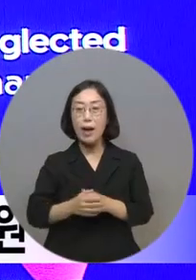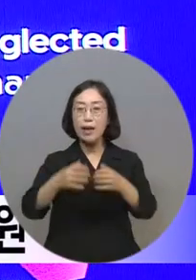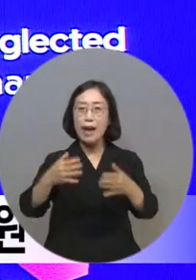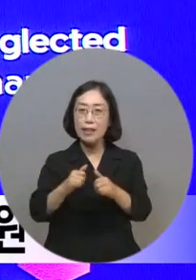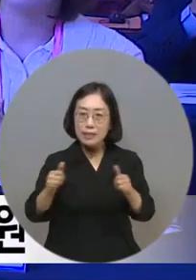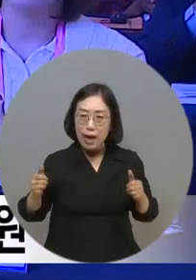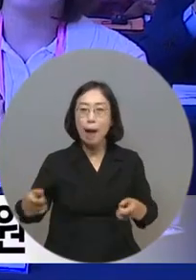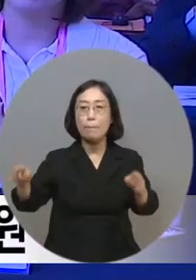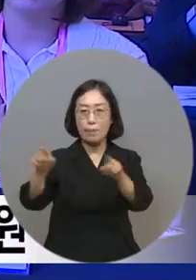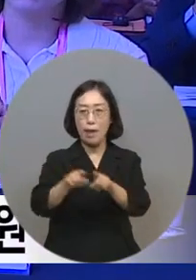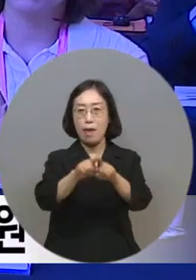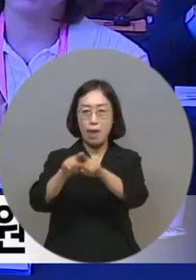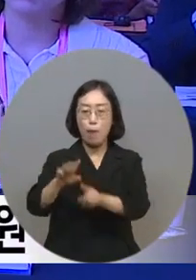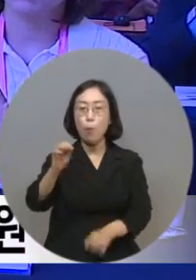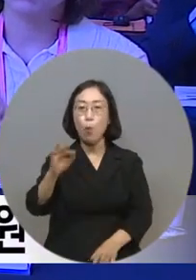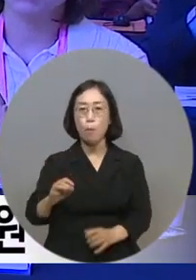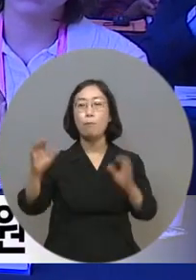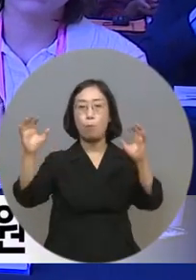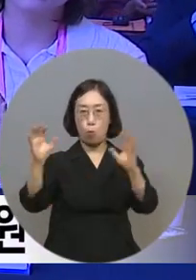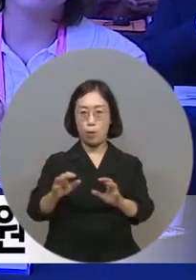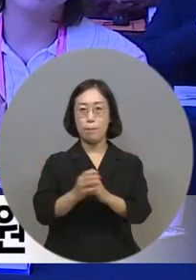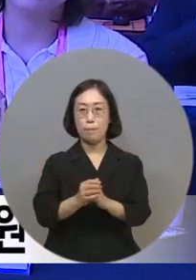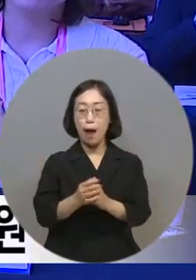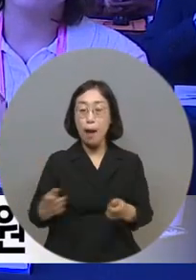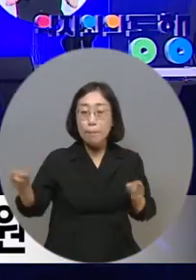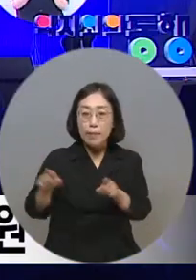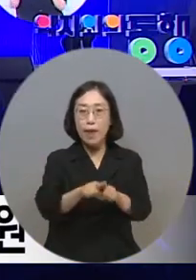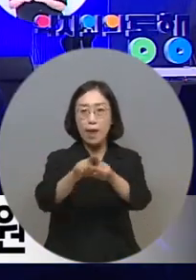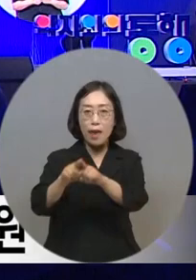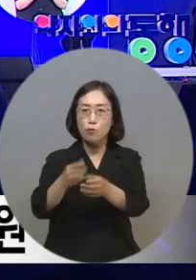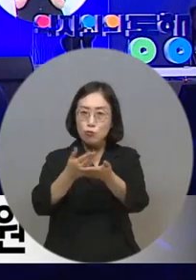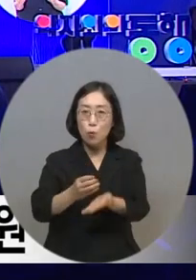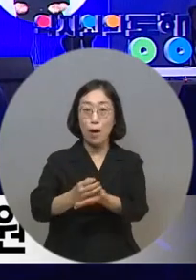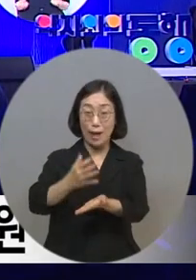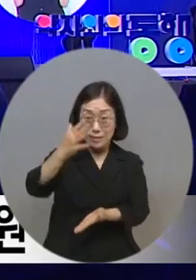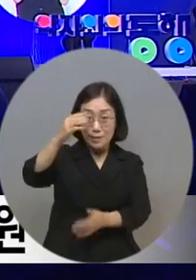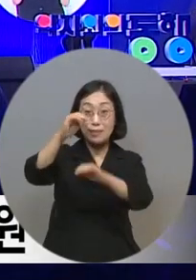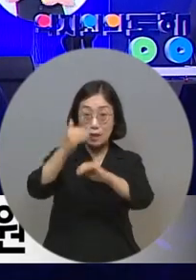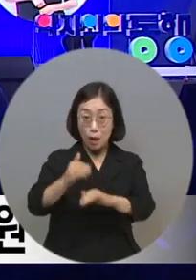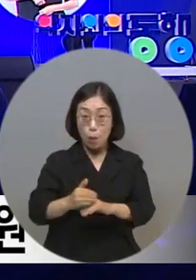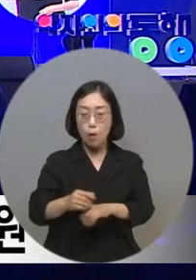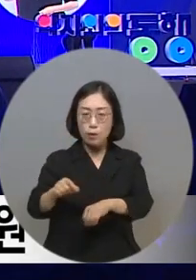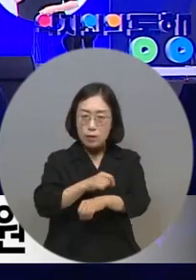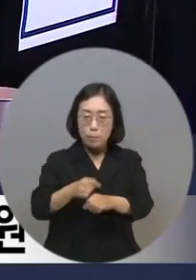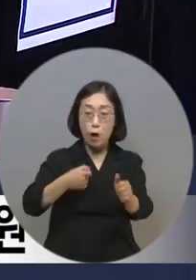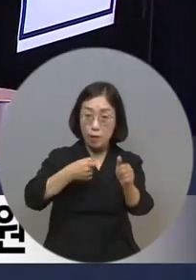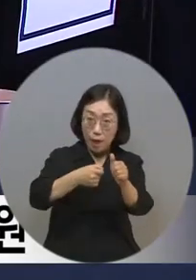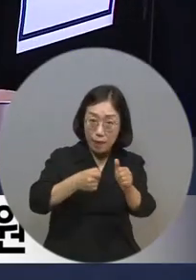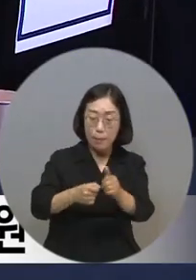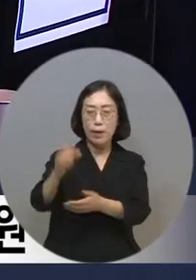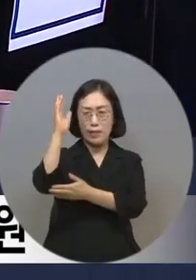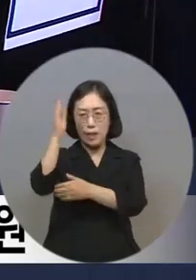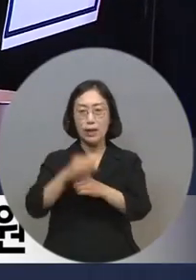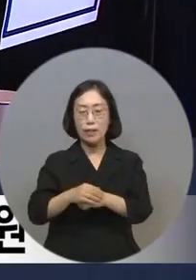개최됐습니다. 이날 포럼은 약자 동행 가치에 가치를 더하다를 주제로 기조 강연과 특별 대담, 약자 동행 정책